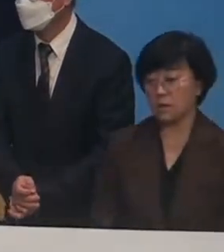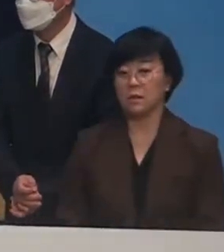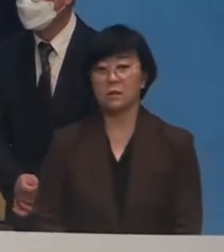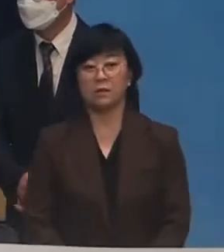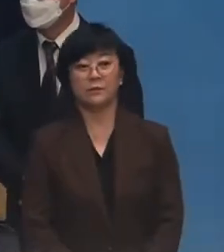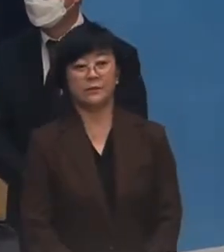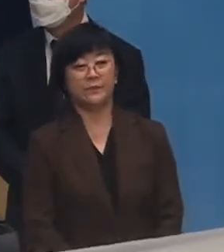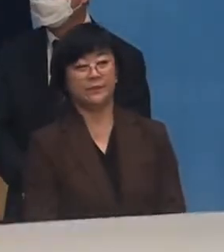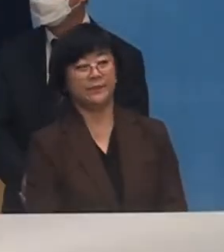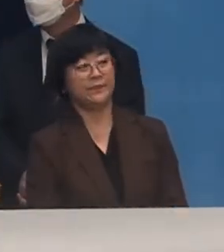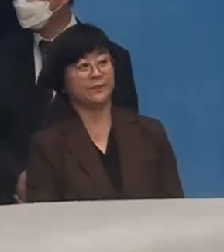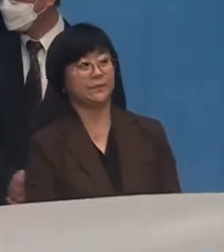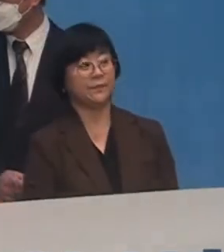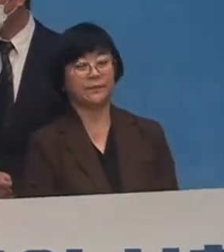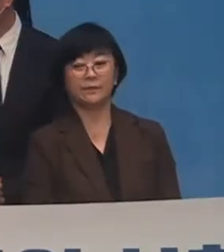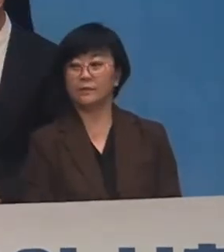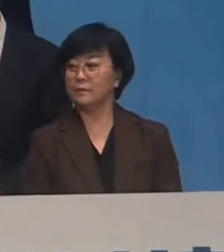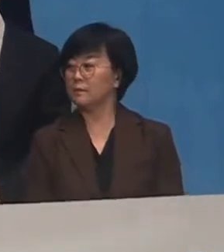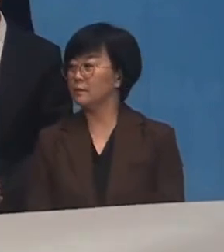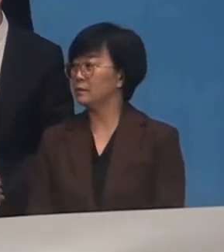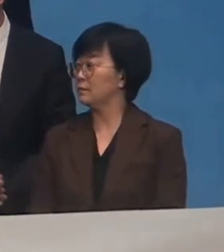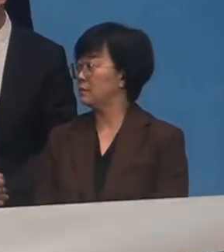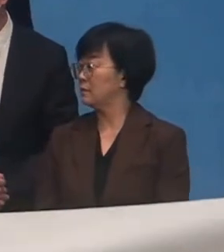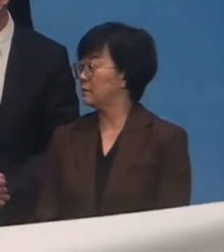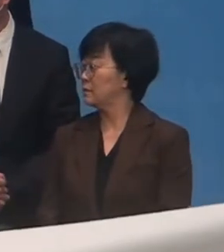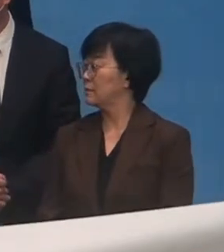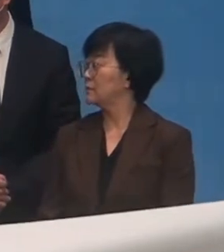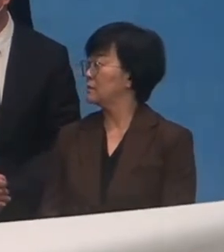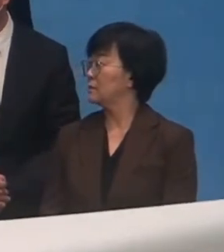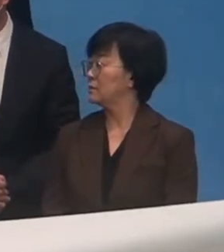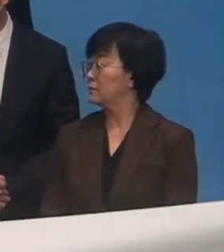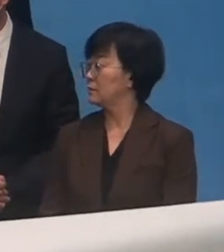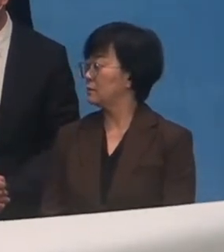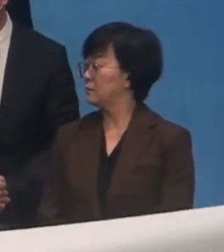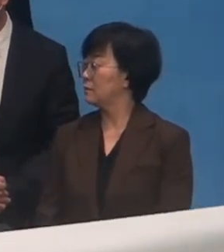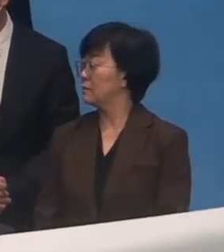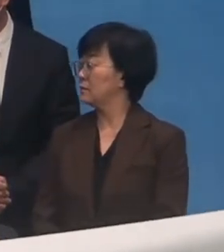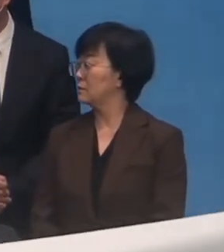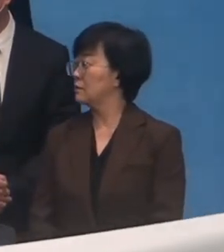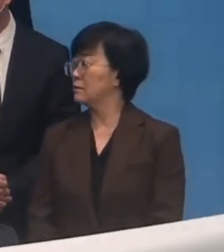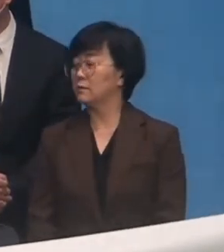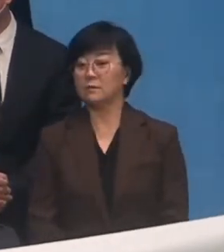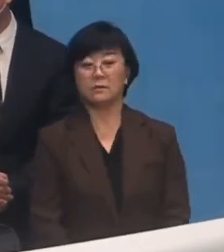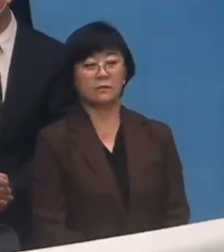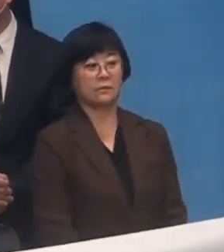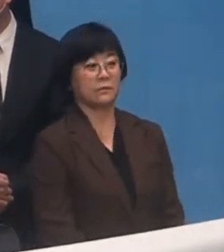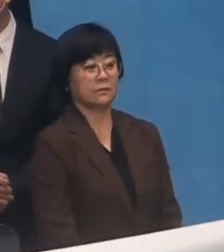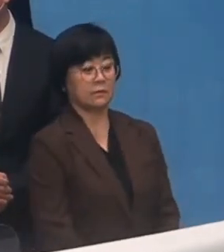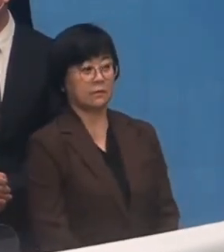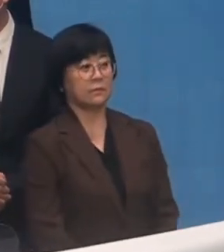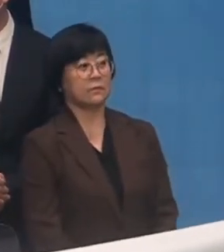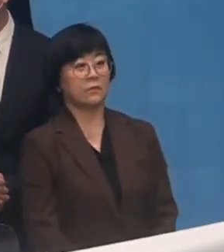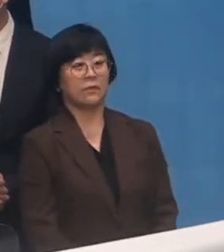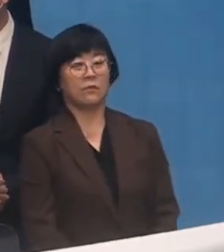다시 한번 시작할까요? 자료가 있긴 한데